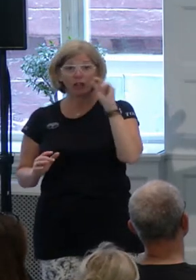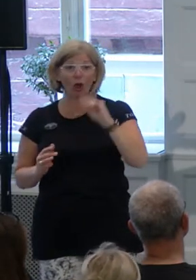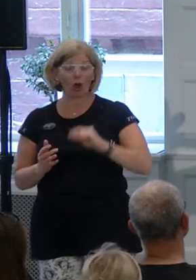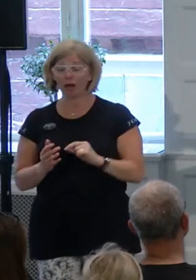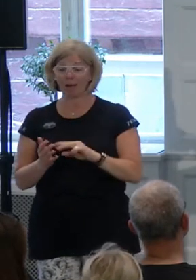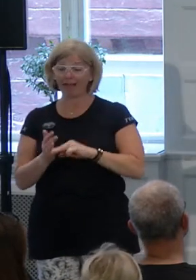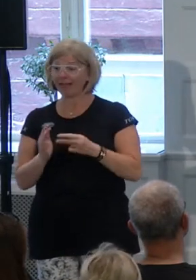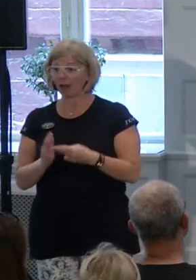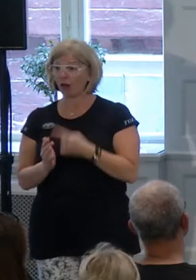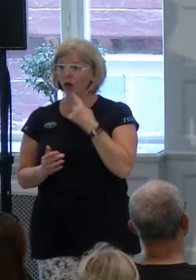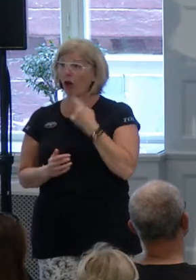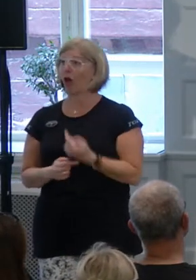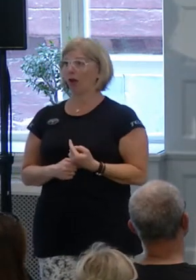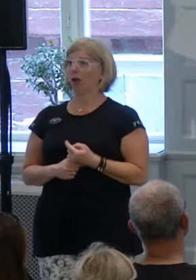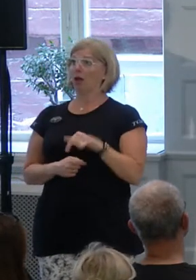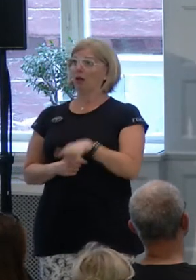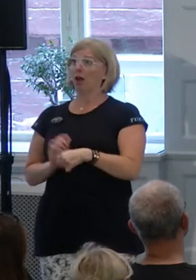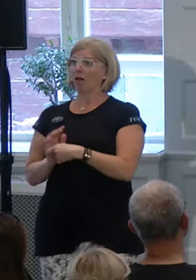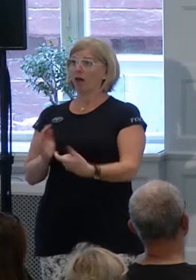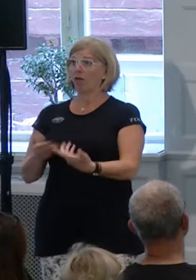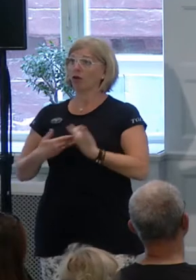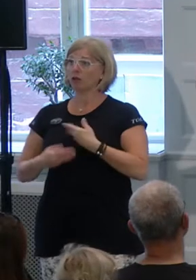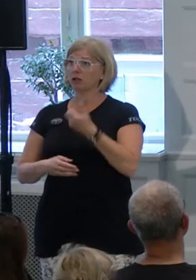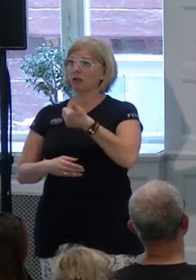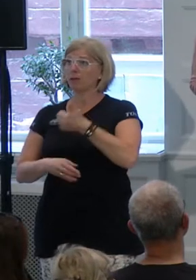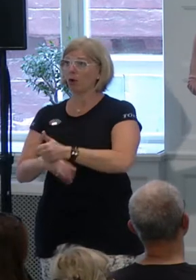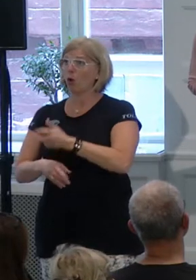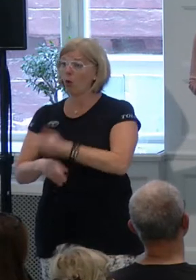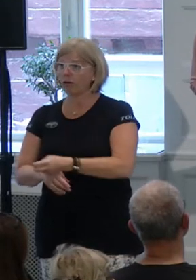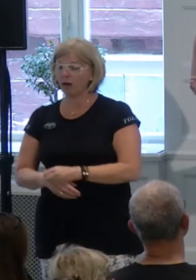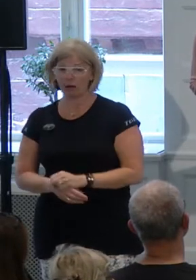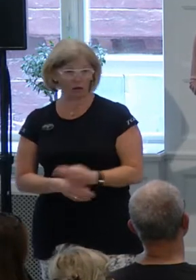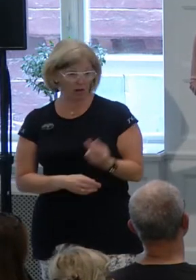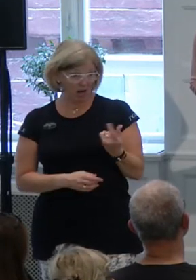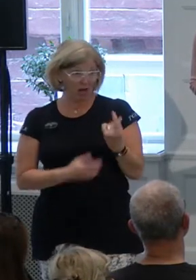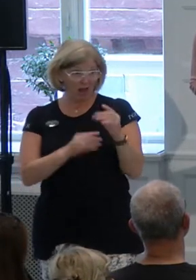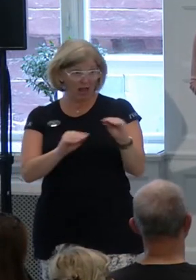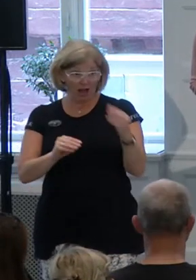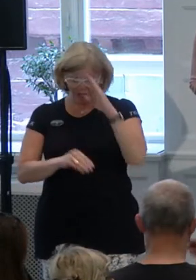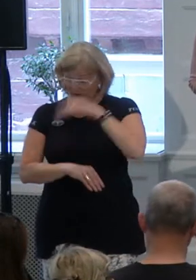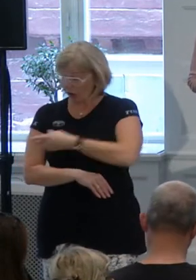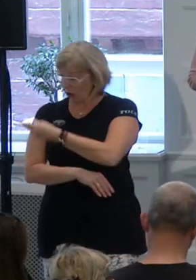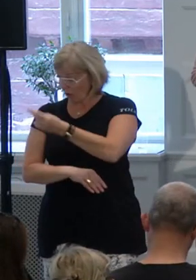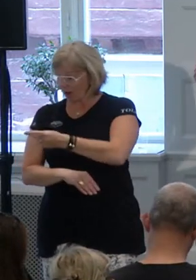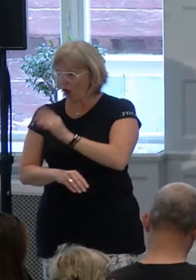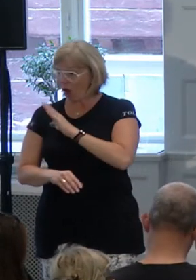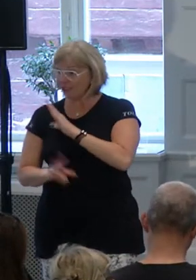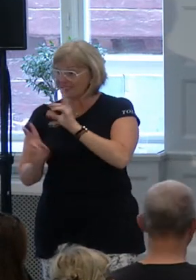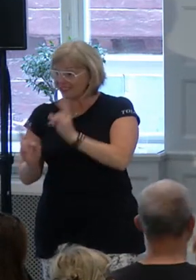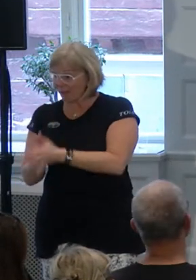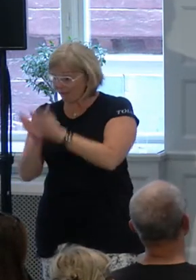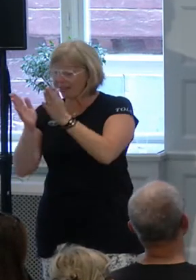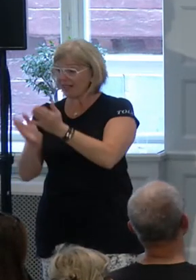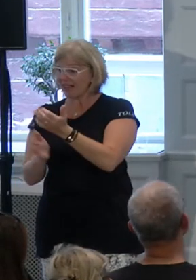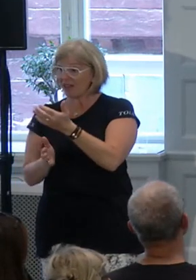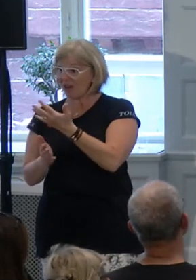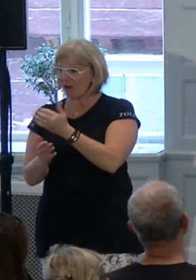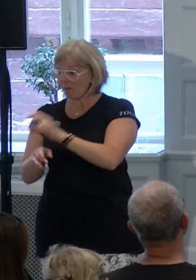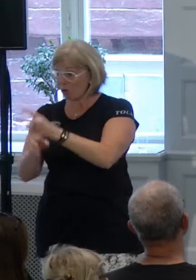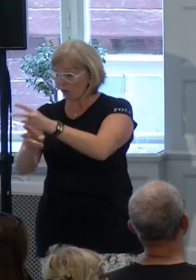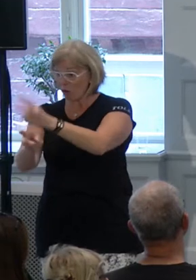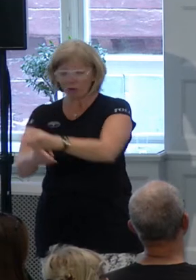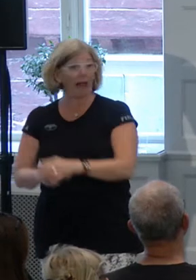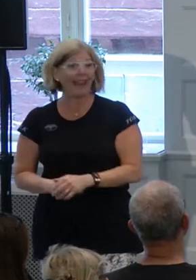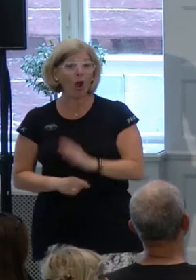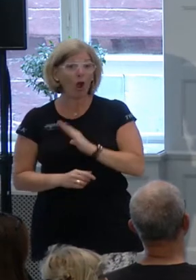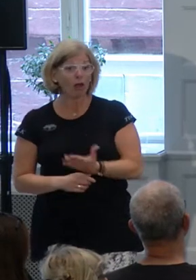6 prov. Mm. Så jag vet inte, jag lärar om att de andra 5 har lagt prov den här veckan. Nej, det vet de inte. Så går jag till läraren så har ni ingen